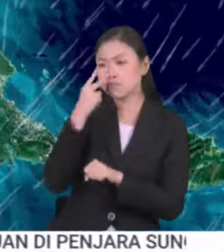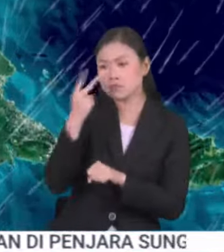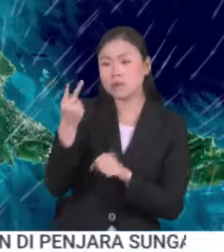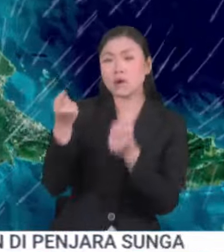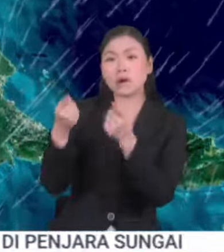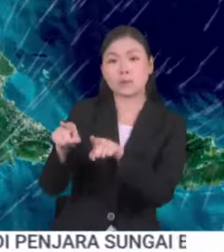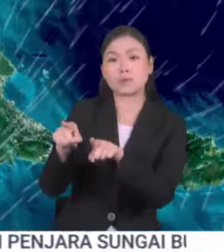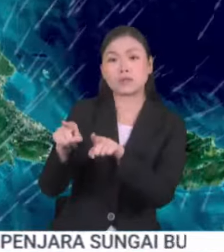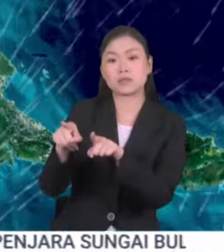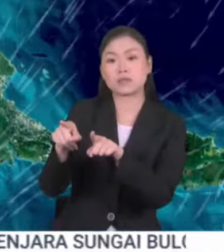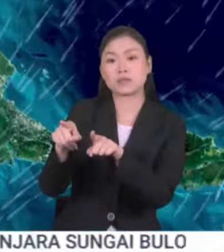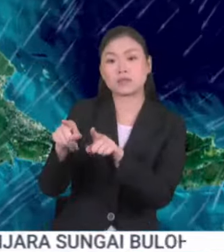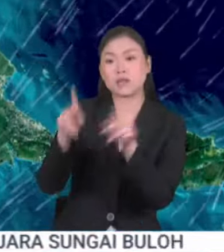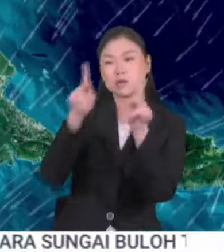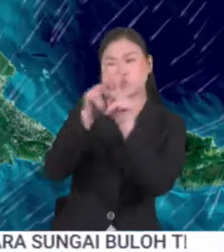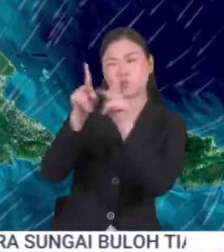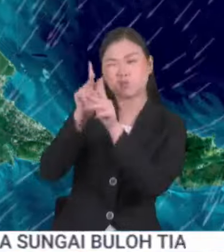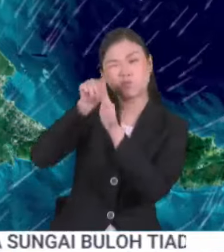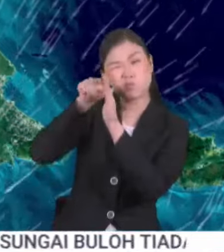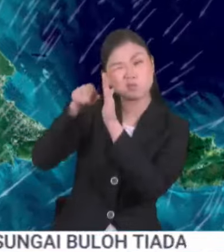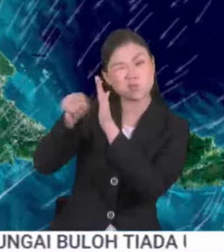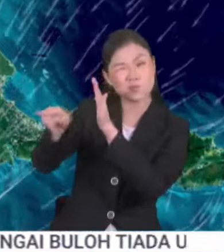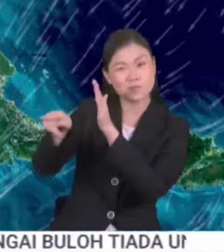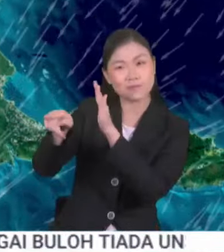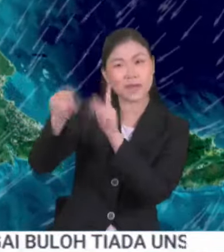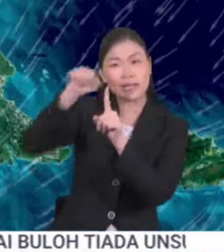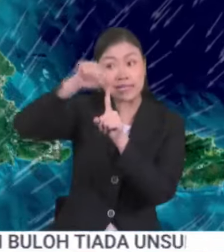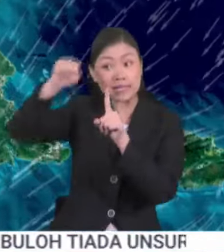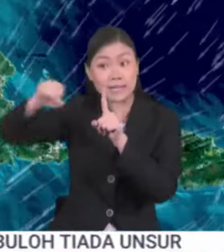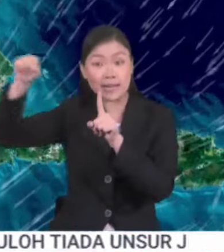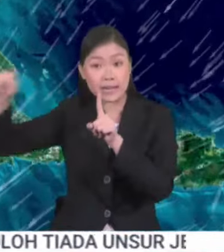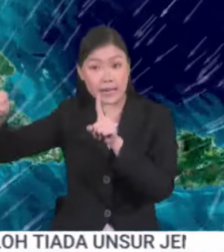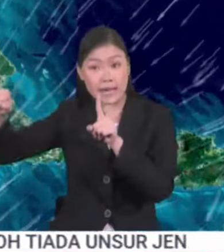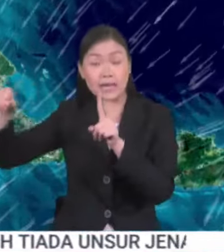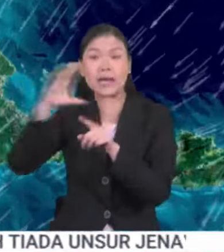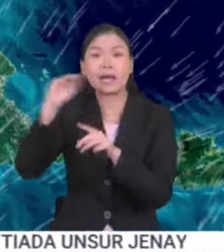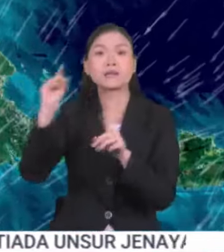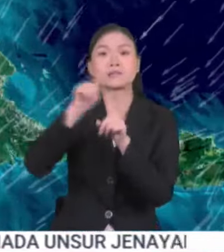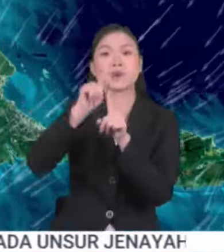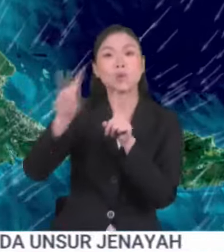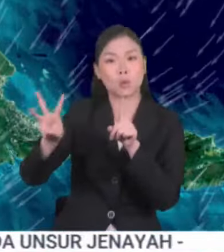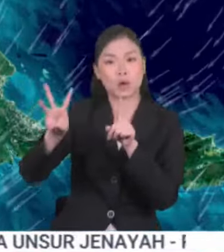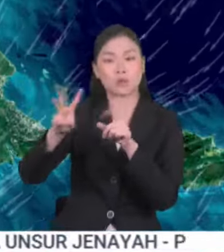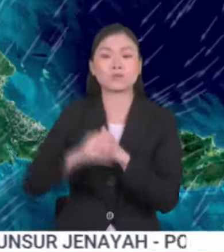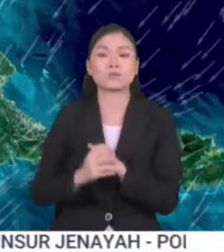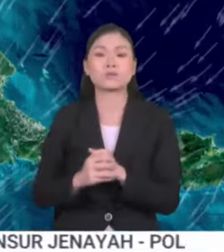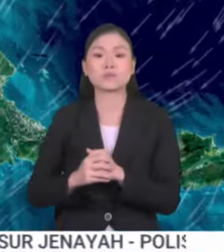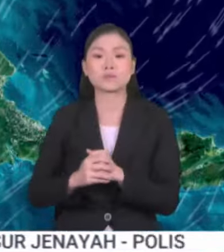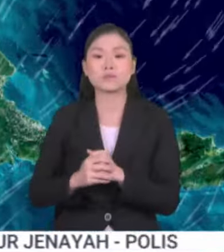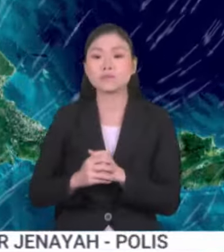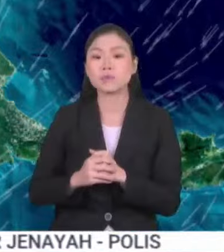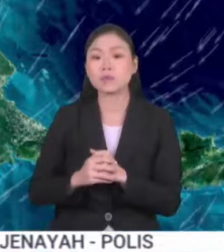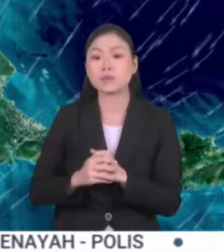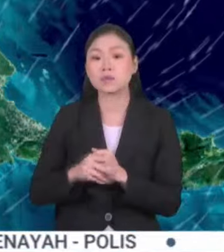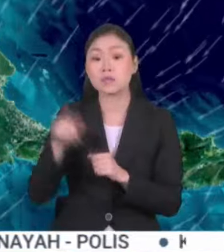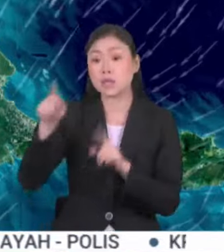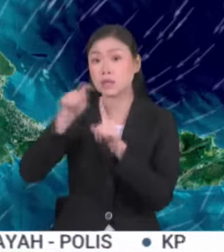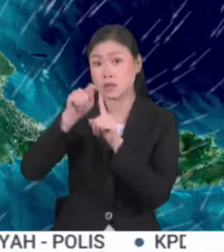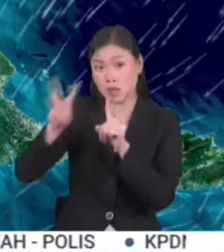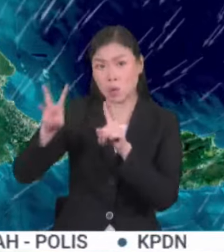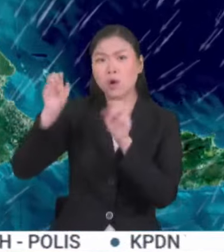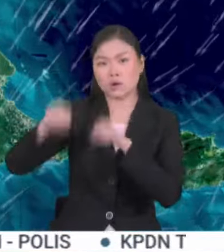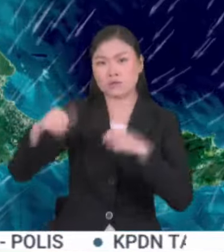sedang berlaku di bahagian pedalaman, di bahagian Sandakan dan juga di Tawau. Dan keadaan hujan